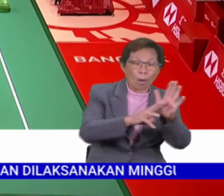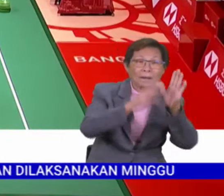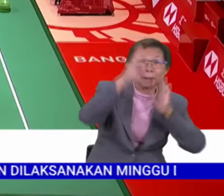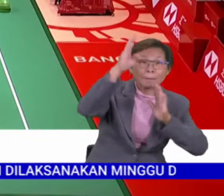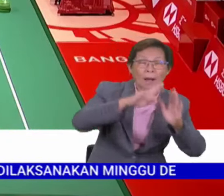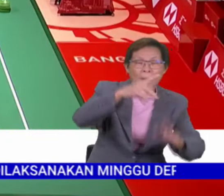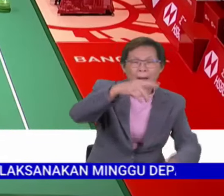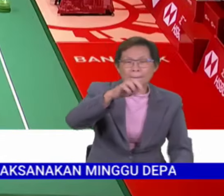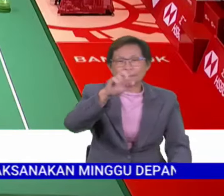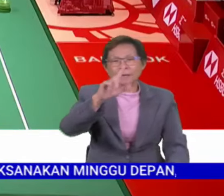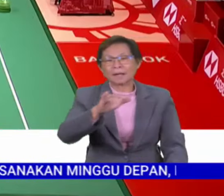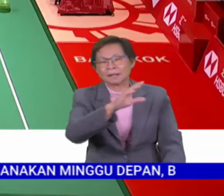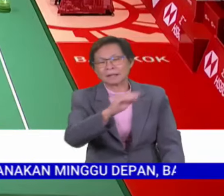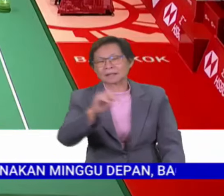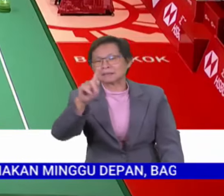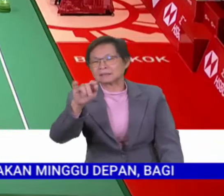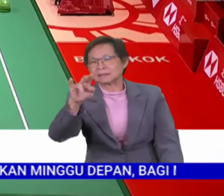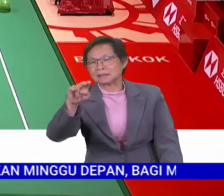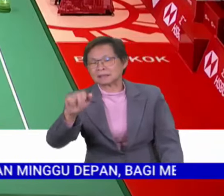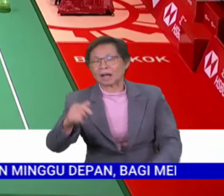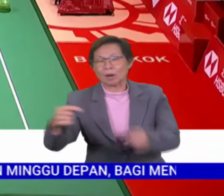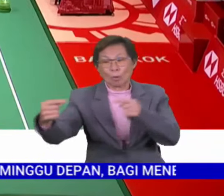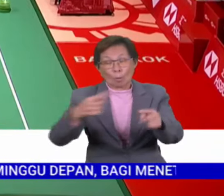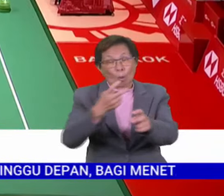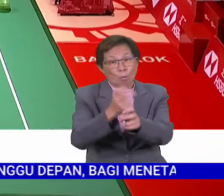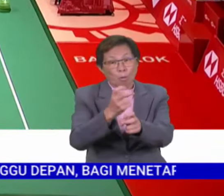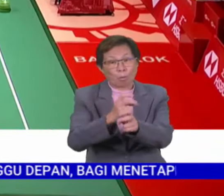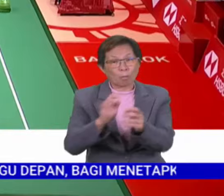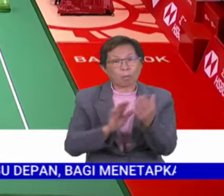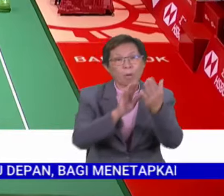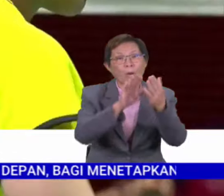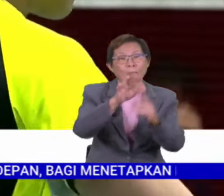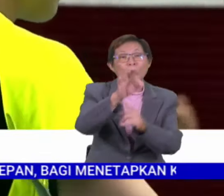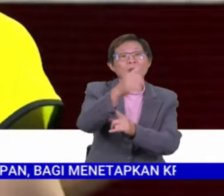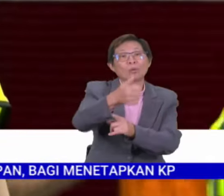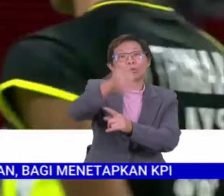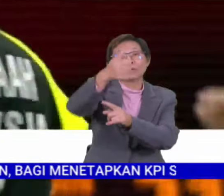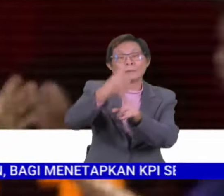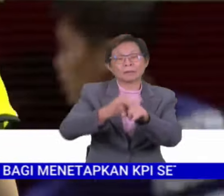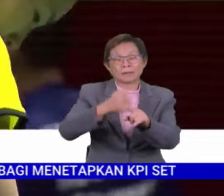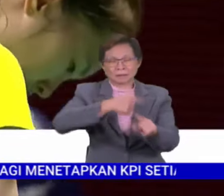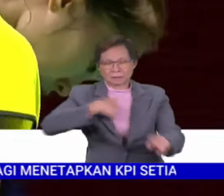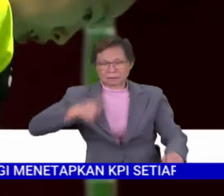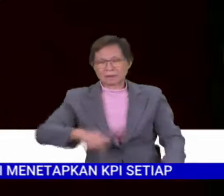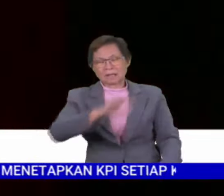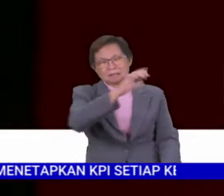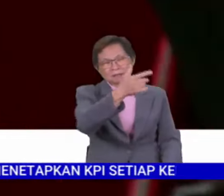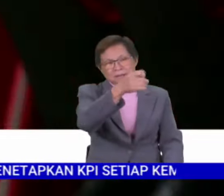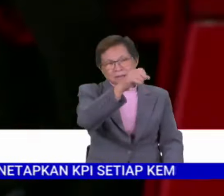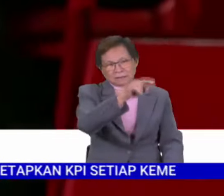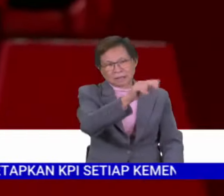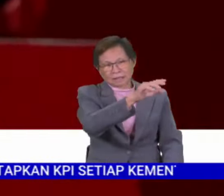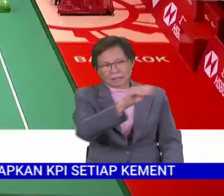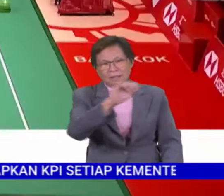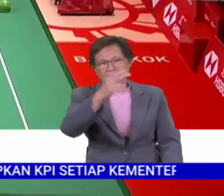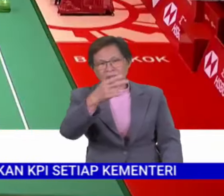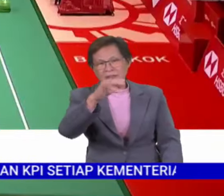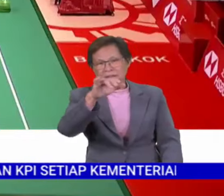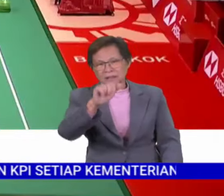negara Perlitan dan Emtinah bakal berdepan tugas getir berdepan pilihan utama dari China, Cheng Qincheng dan